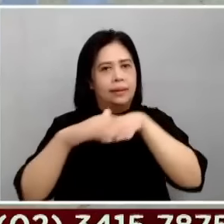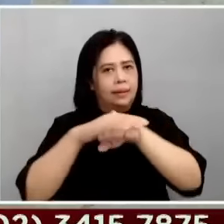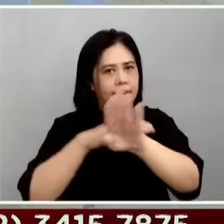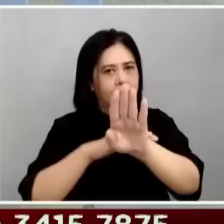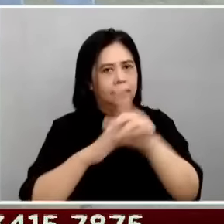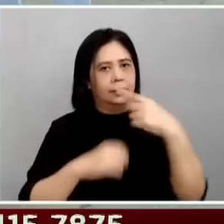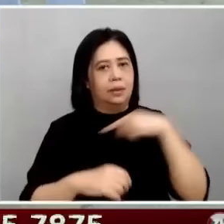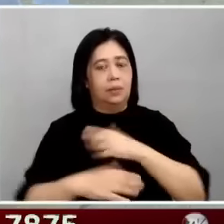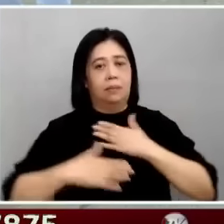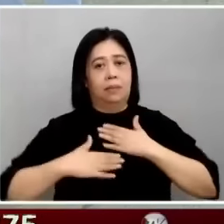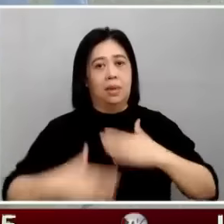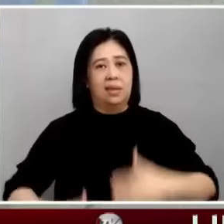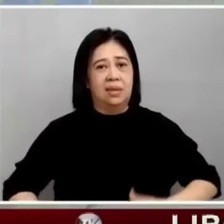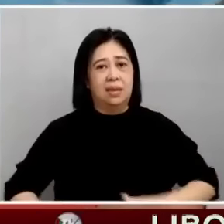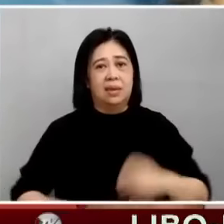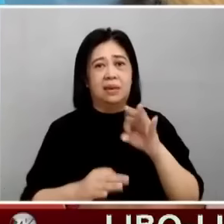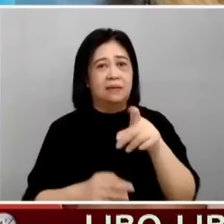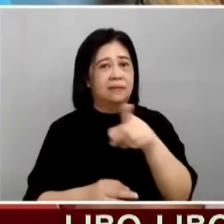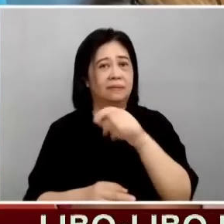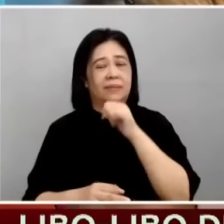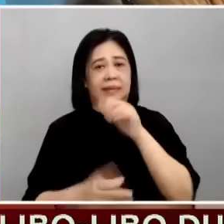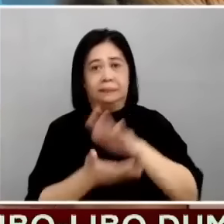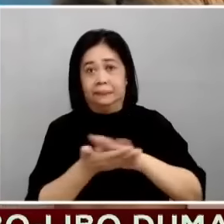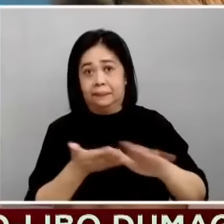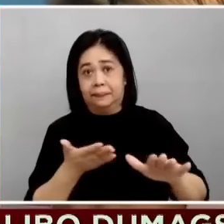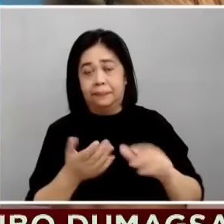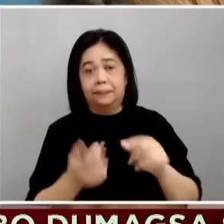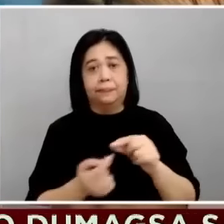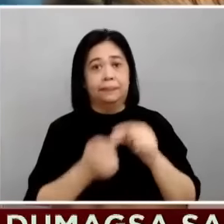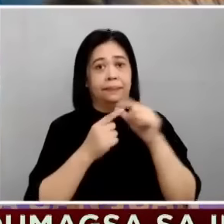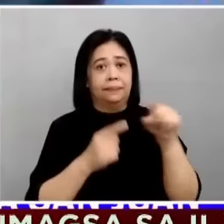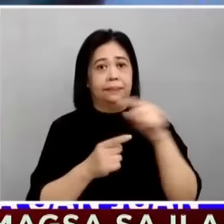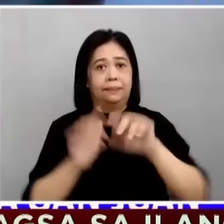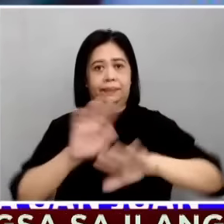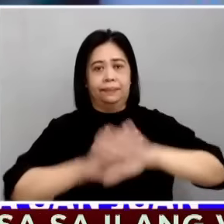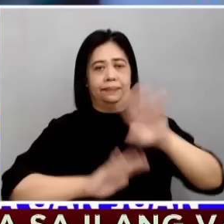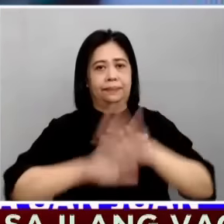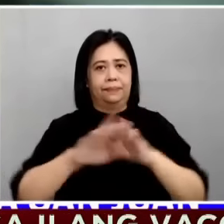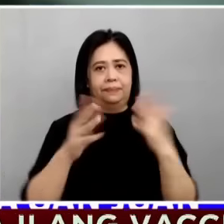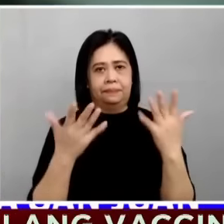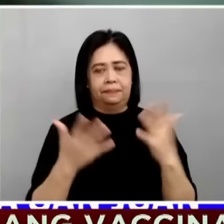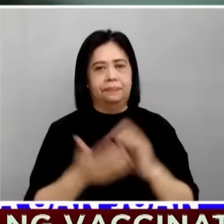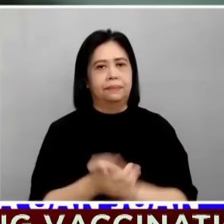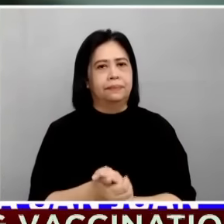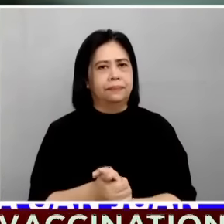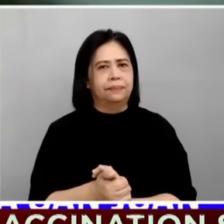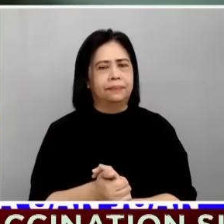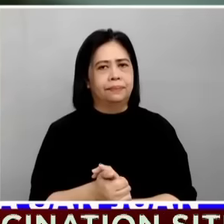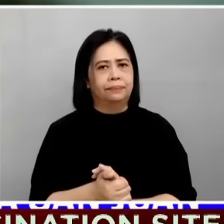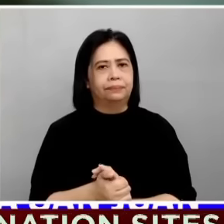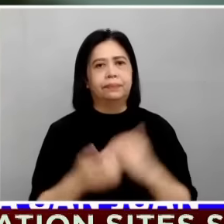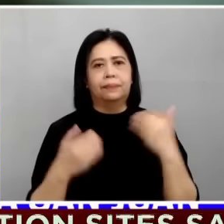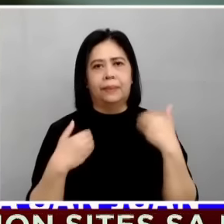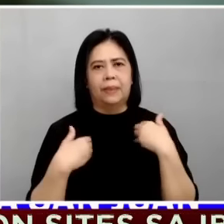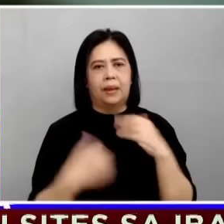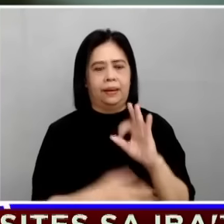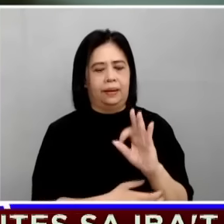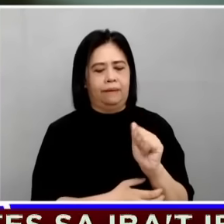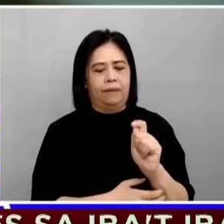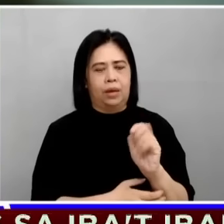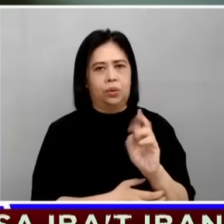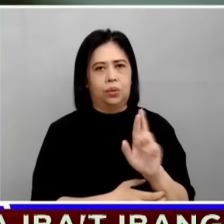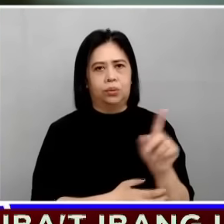ating katawan kung hindi magiging malinis, lalo na sa mga kamay. Merong factor din yung tinatawag